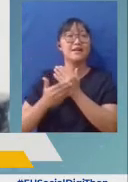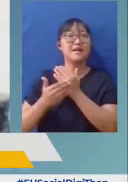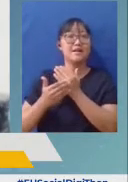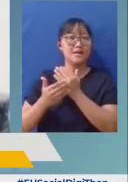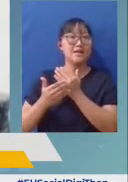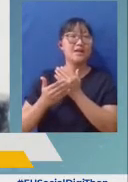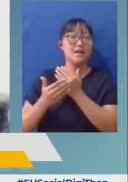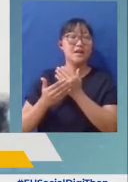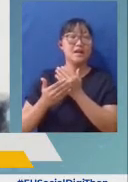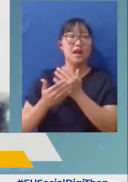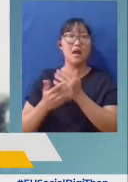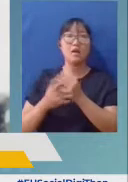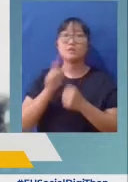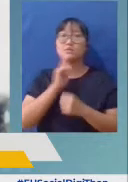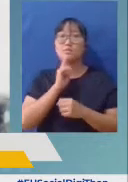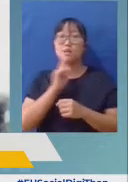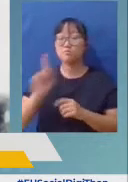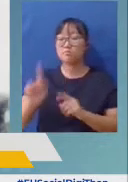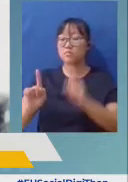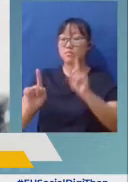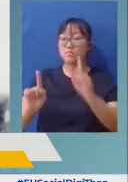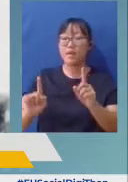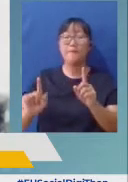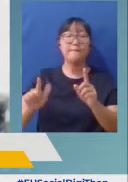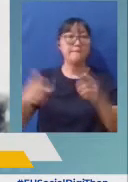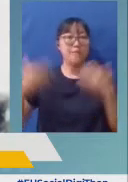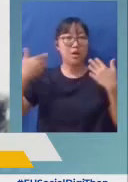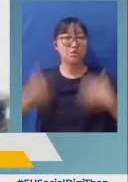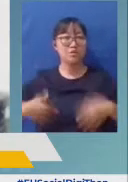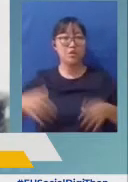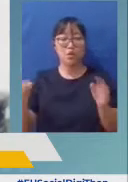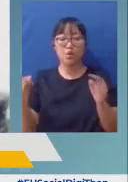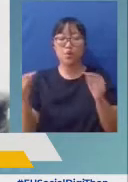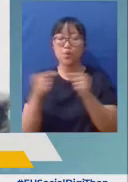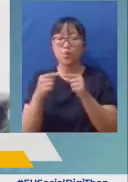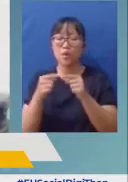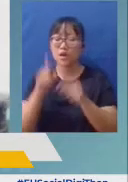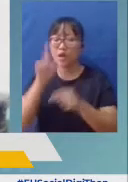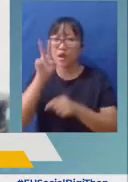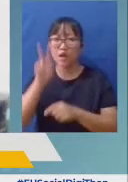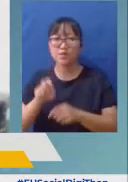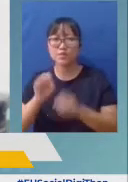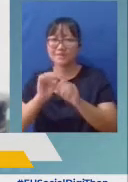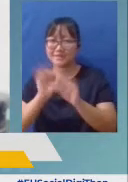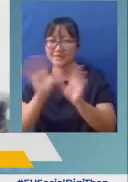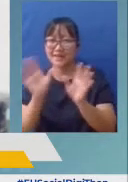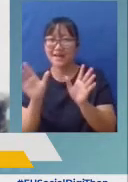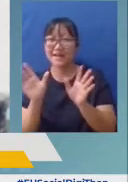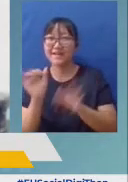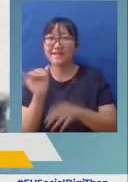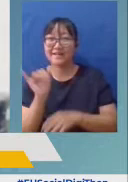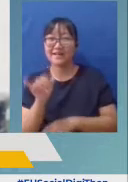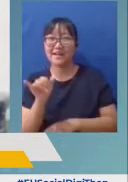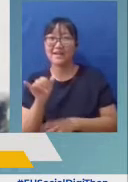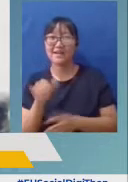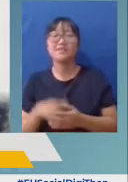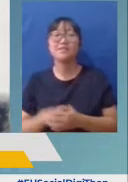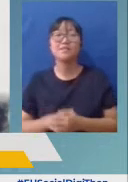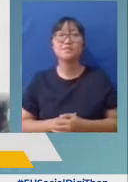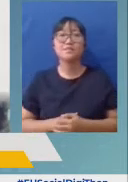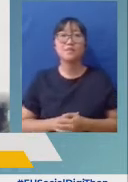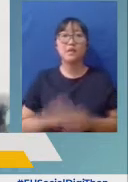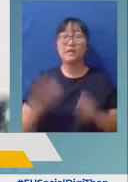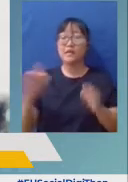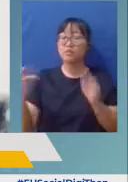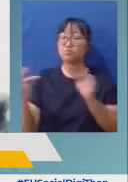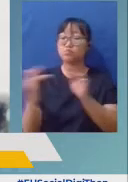antar manusia tuh harus indah. Begitu. Nah, ketika ini terjadi, maka anak tadi hanya